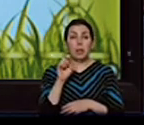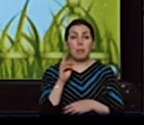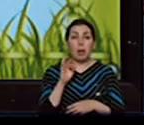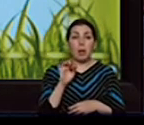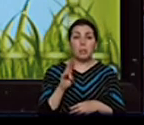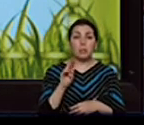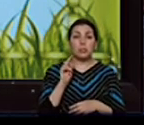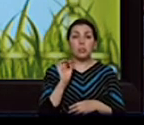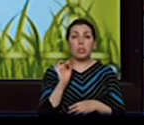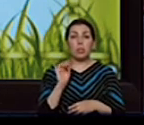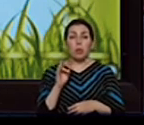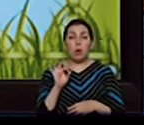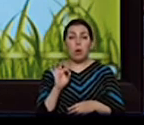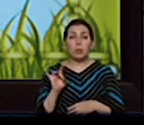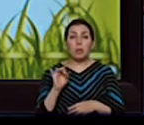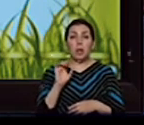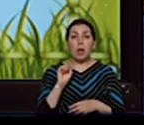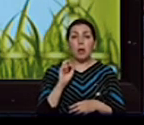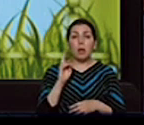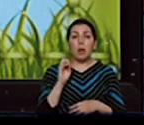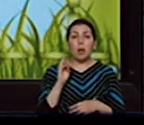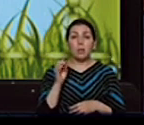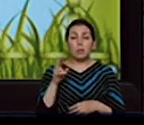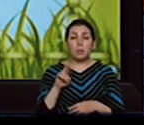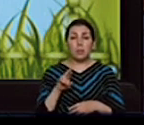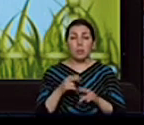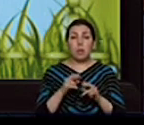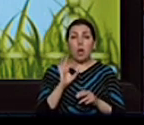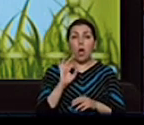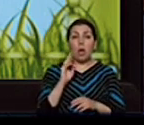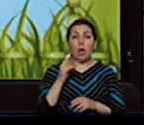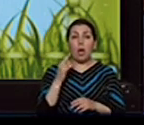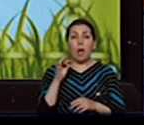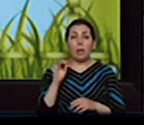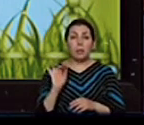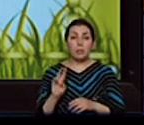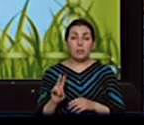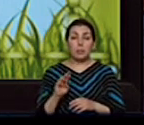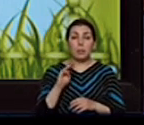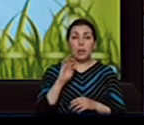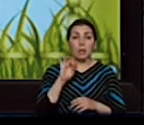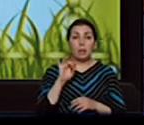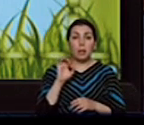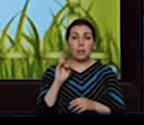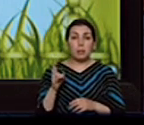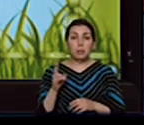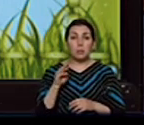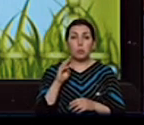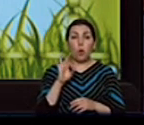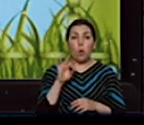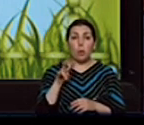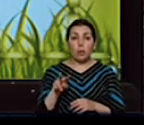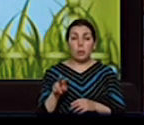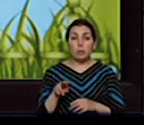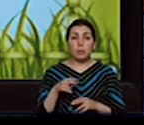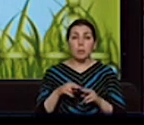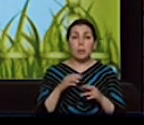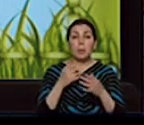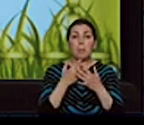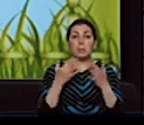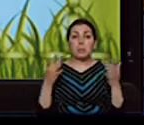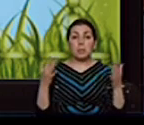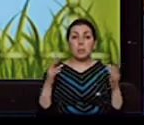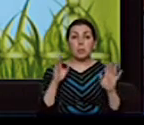eman, chinor, akatsiya, oqqayin, terak, tol,